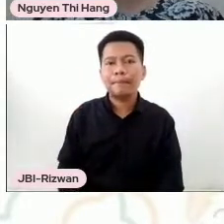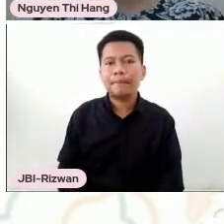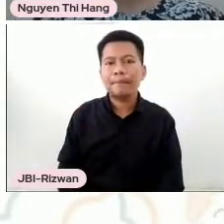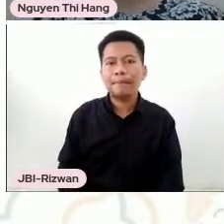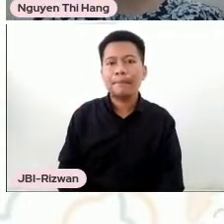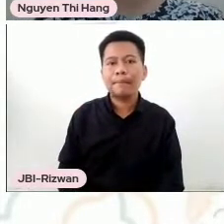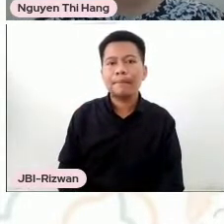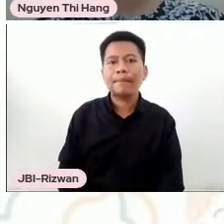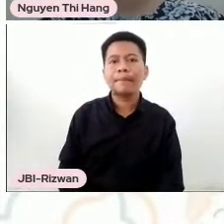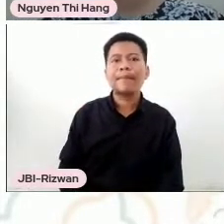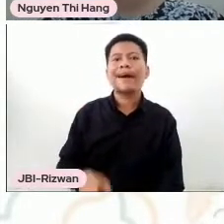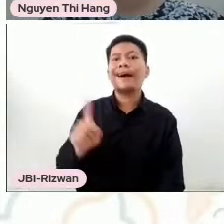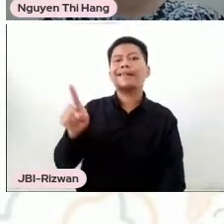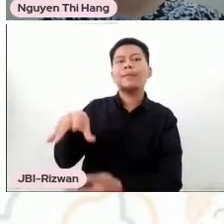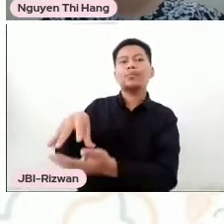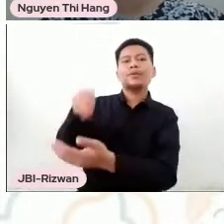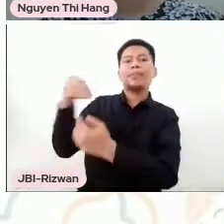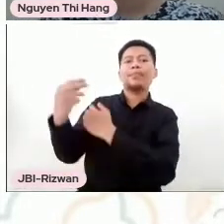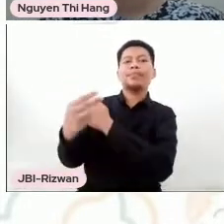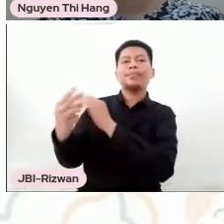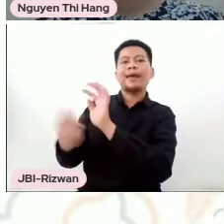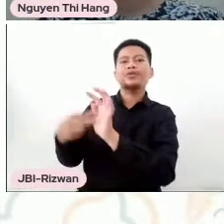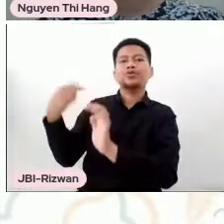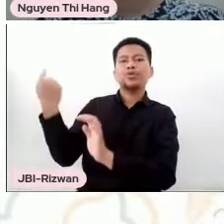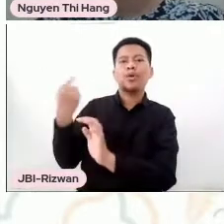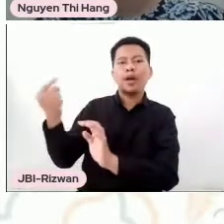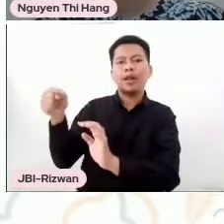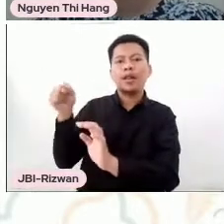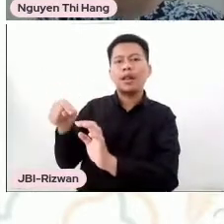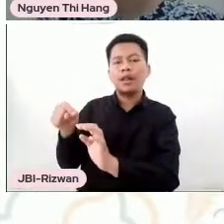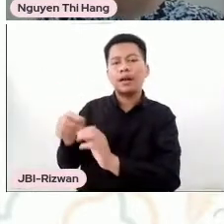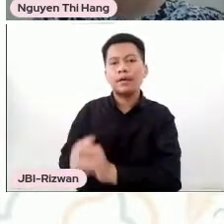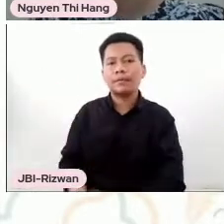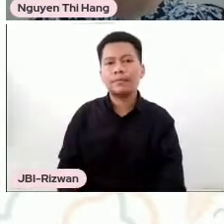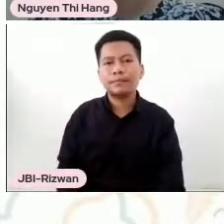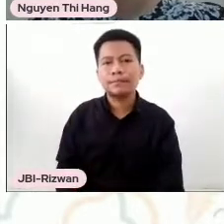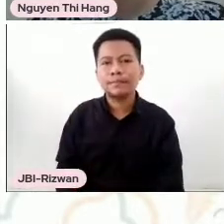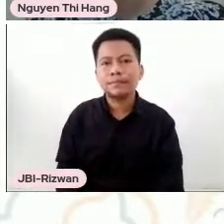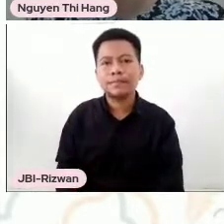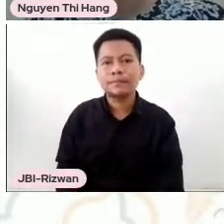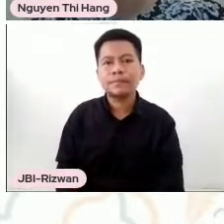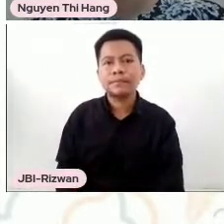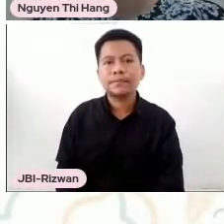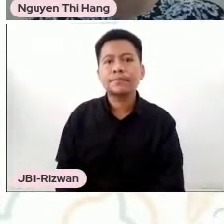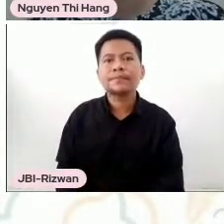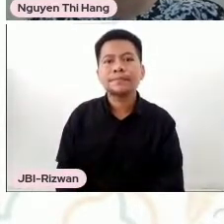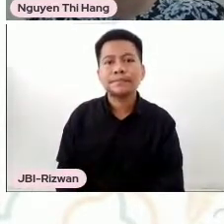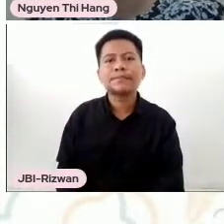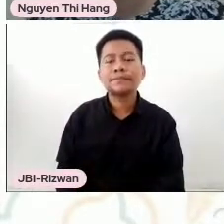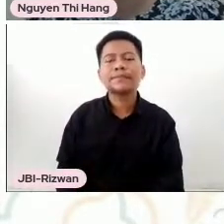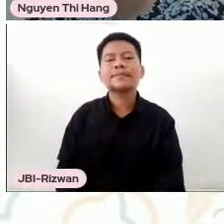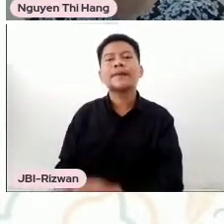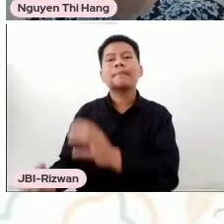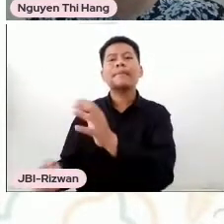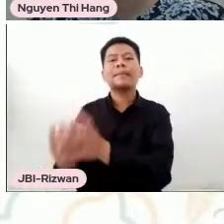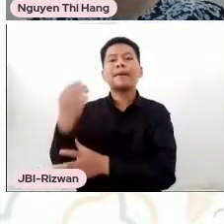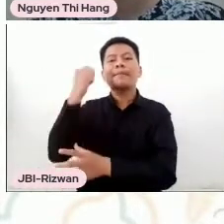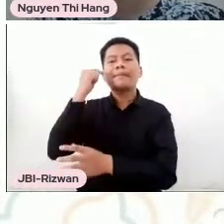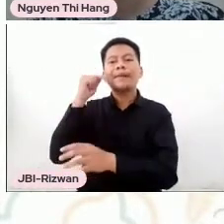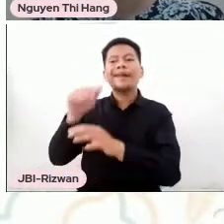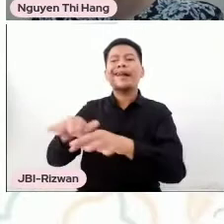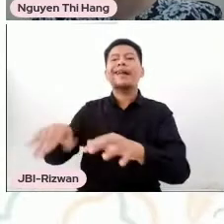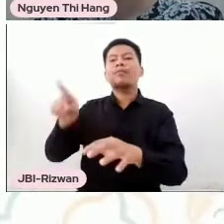pusat nasional yang menangani untuk menangani pengembangan pembelajaran untuk anak-anak berkebutuhan khusus. Yang pertama